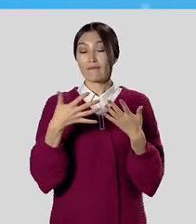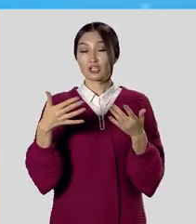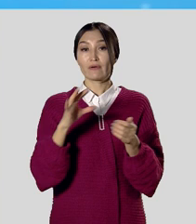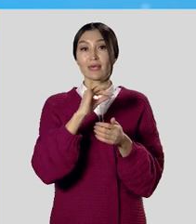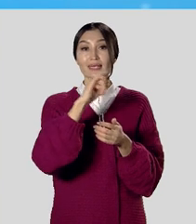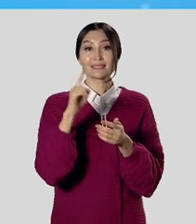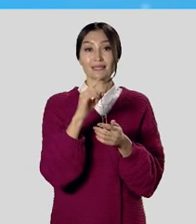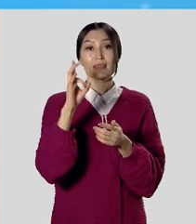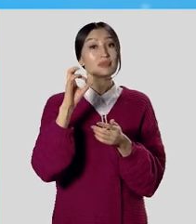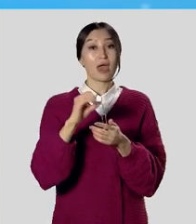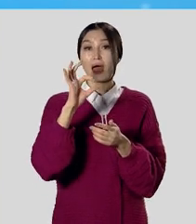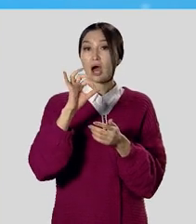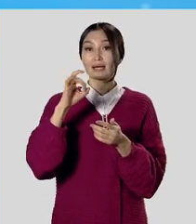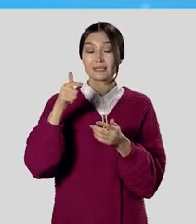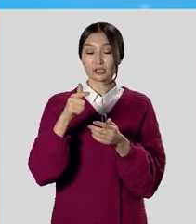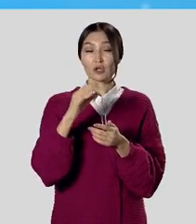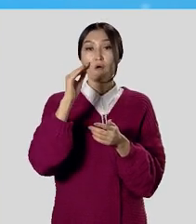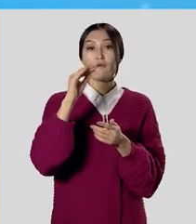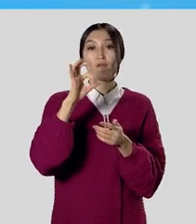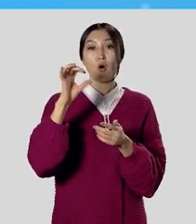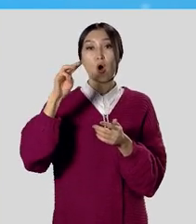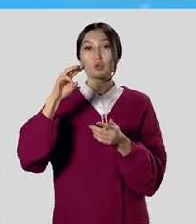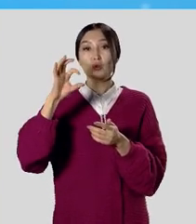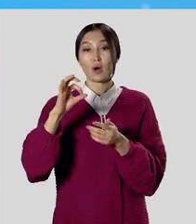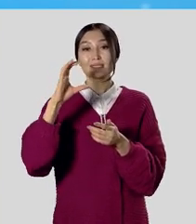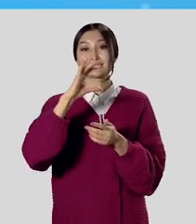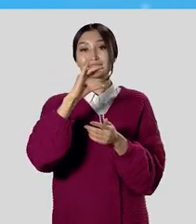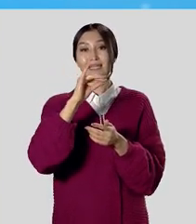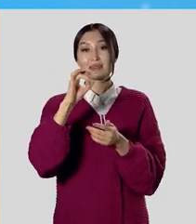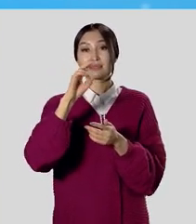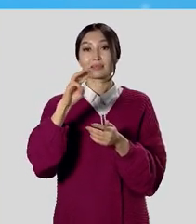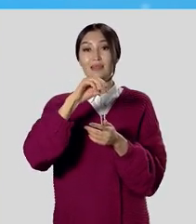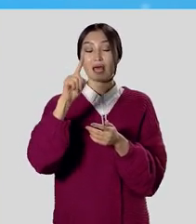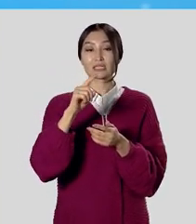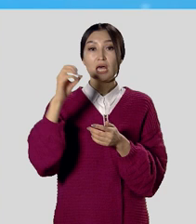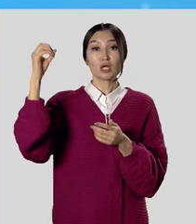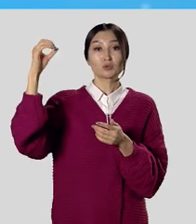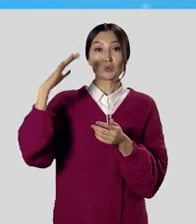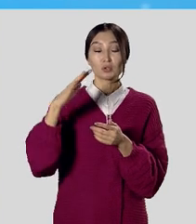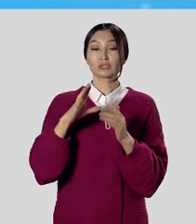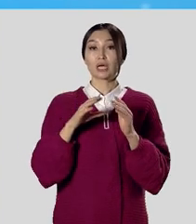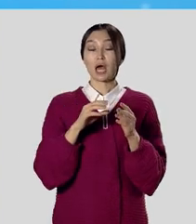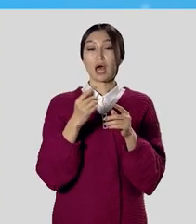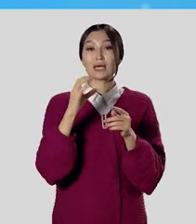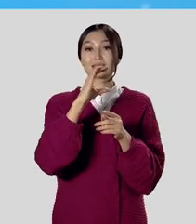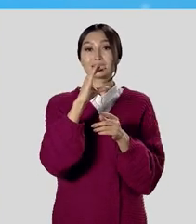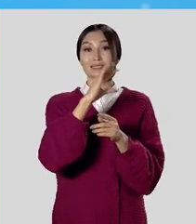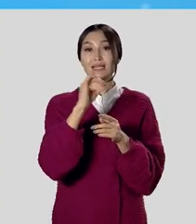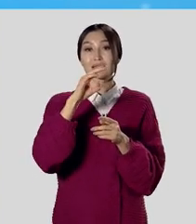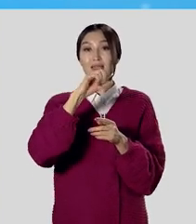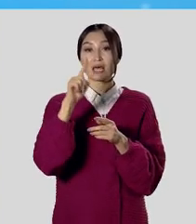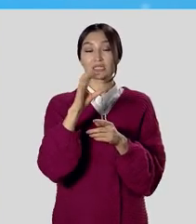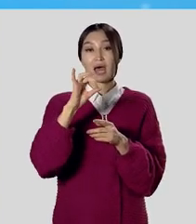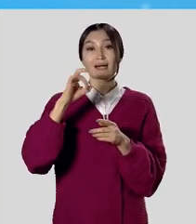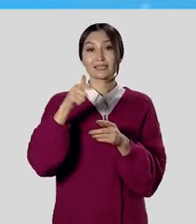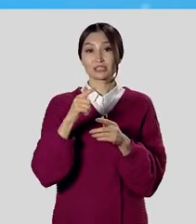из неорганических – фотосинтез. Энергия солнца аккумулируется в синтезированных